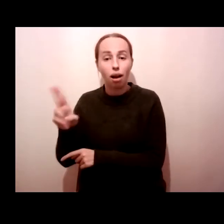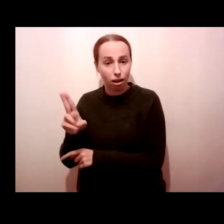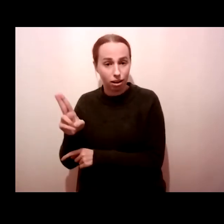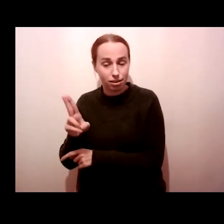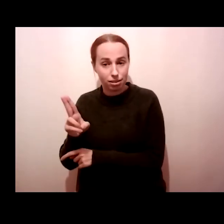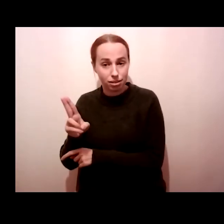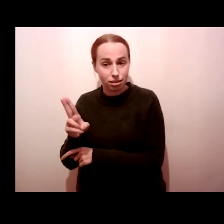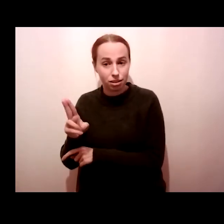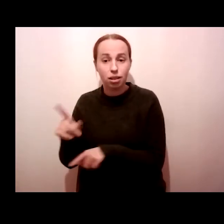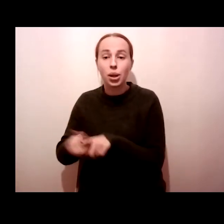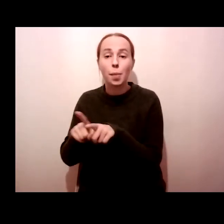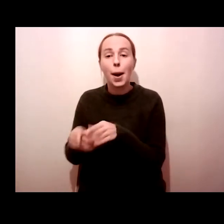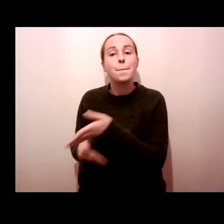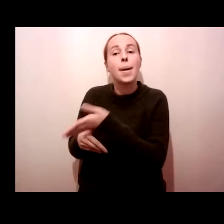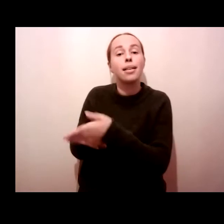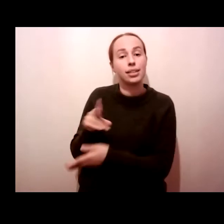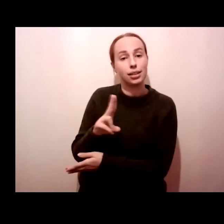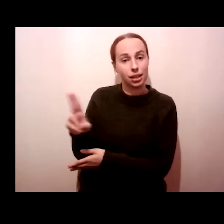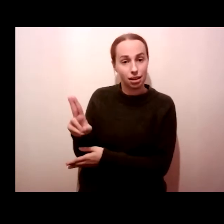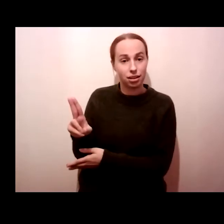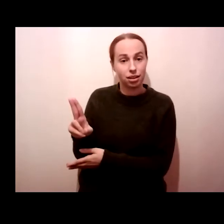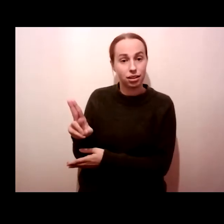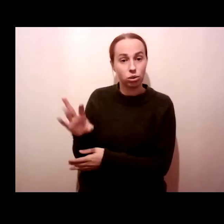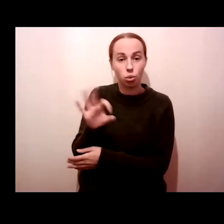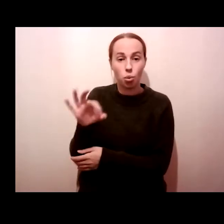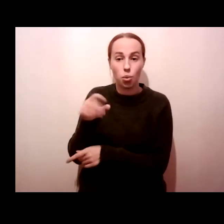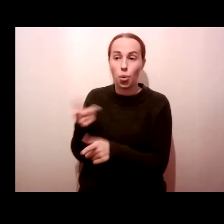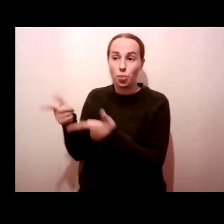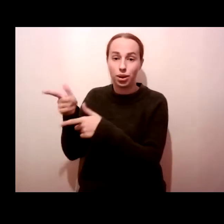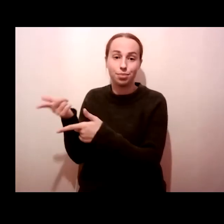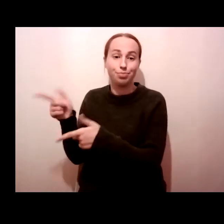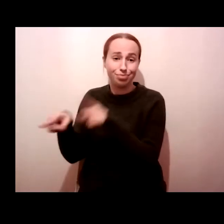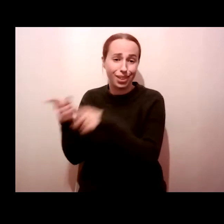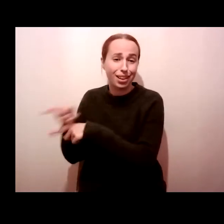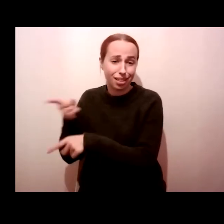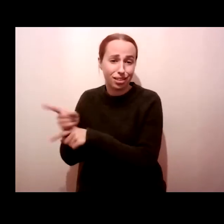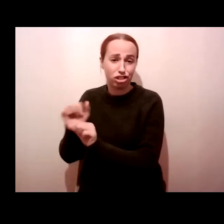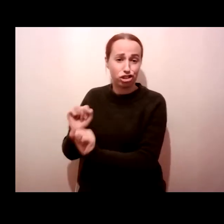jie sulaukia paramos susidūrę su patyčiomis.